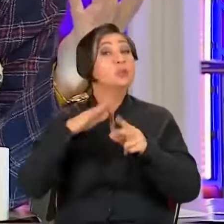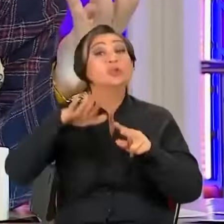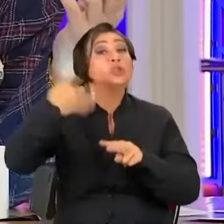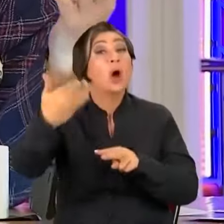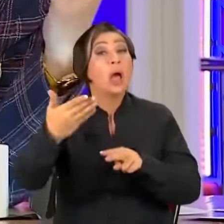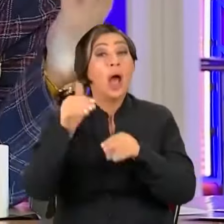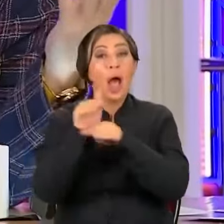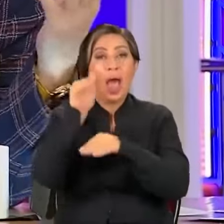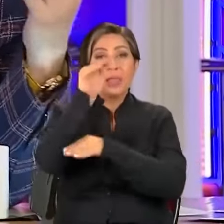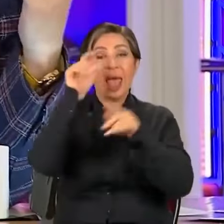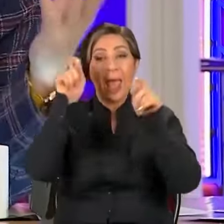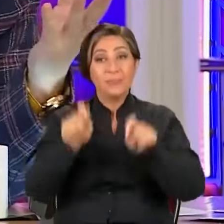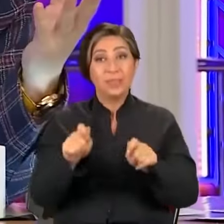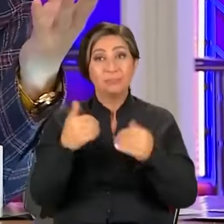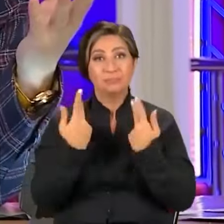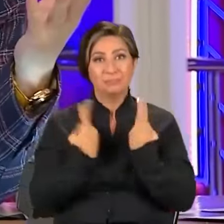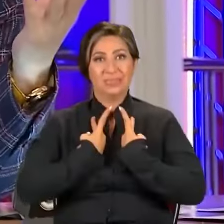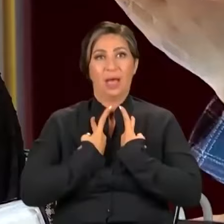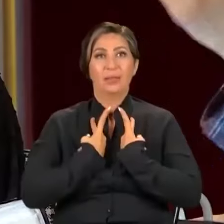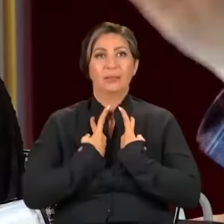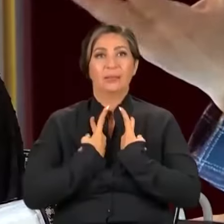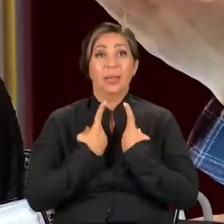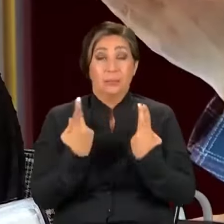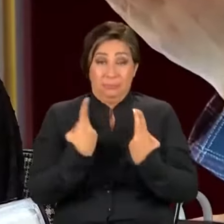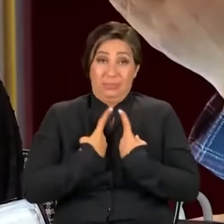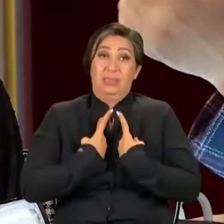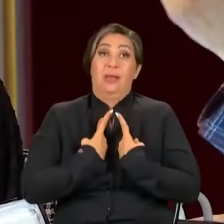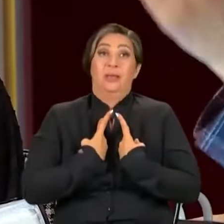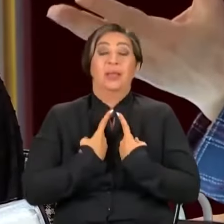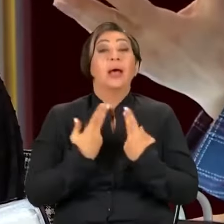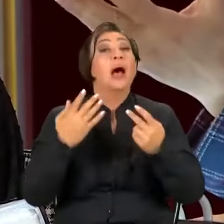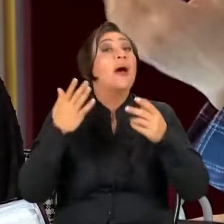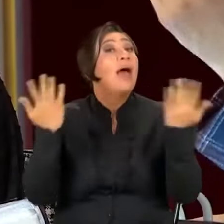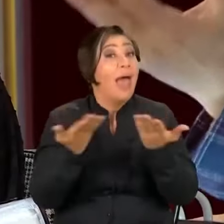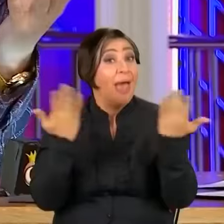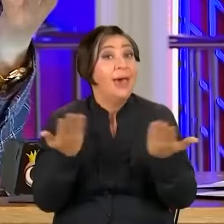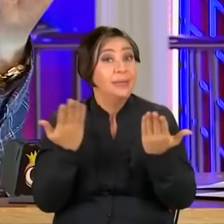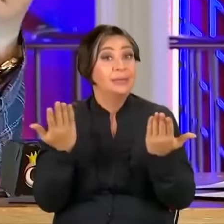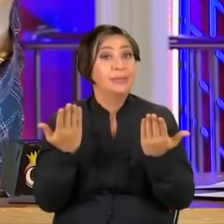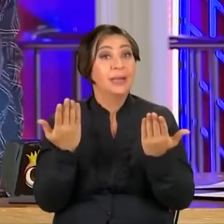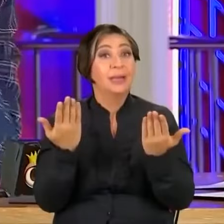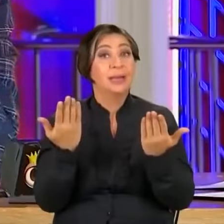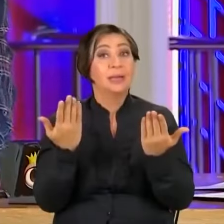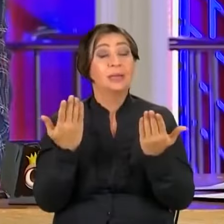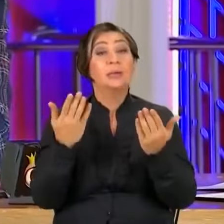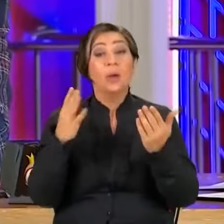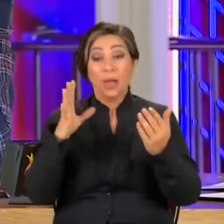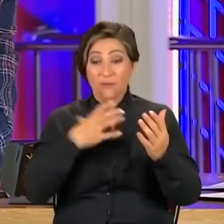hayatta yaptıklarımız bize ait. Bize ait. Ve eğer